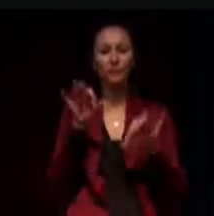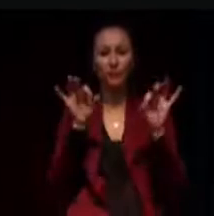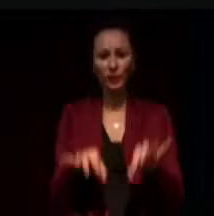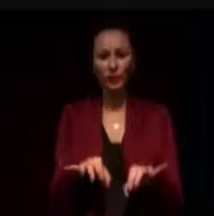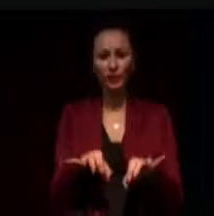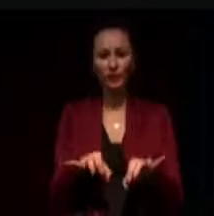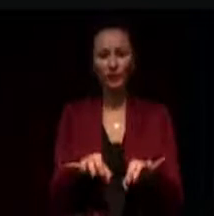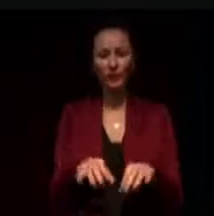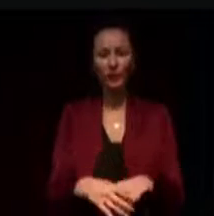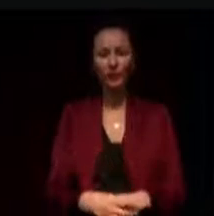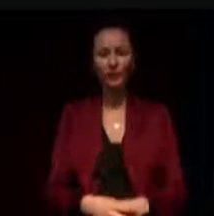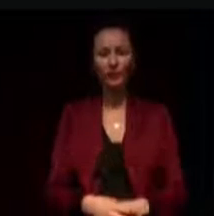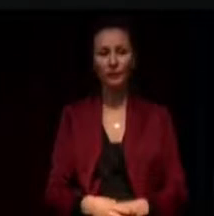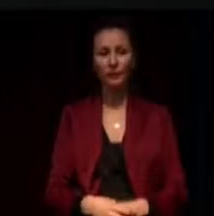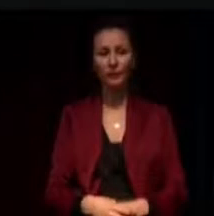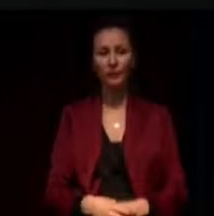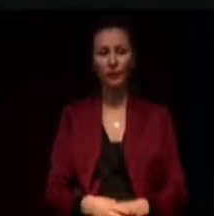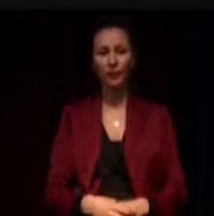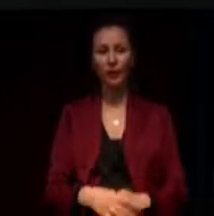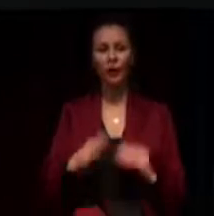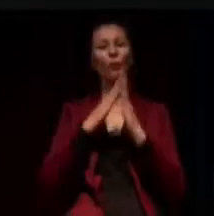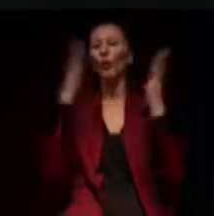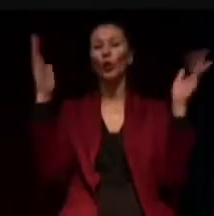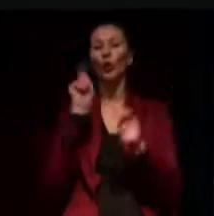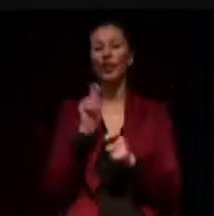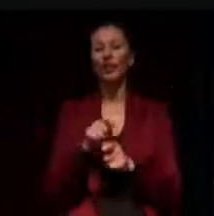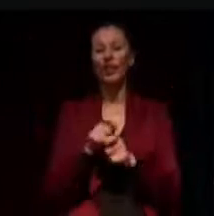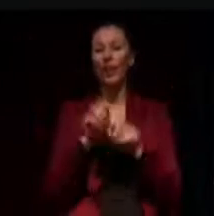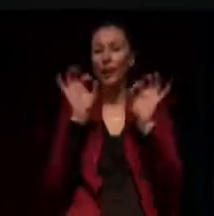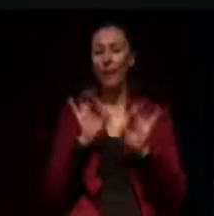şimdi hani hep büyük işler